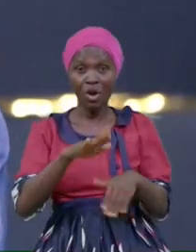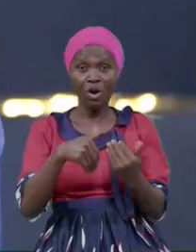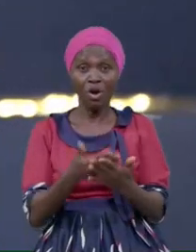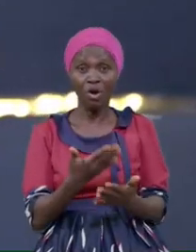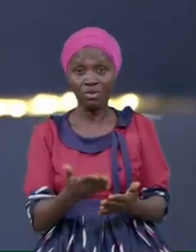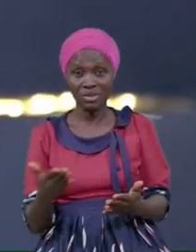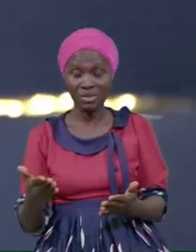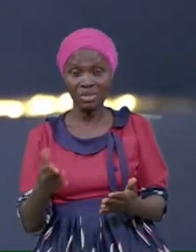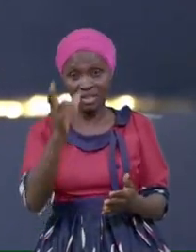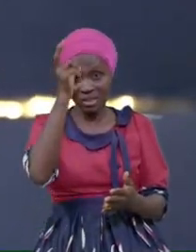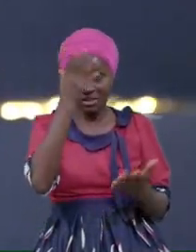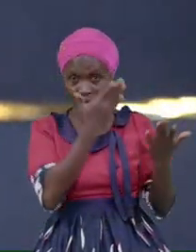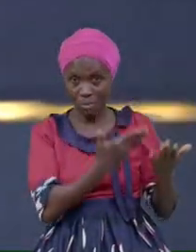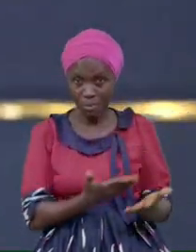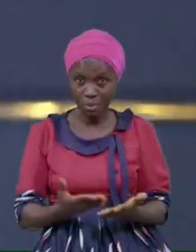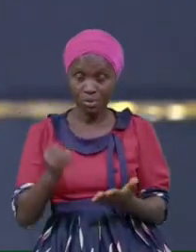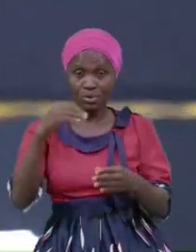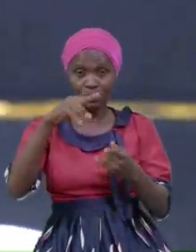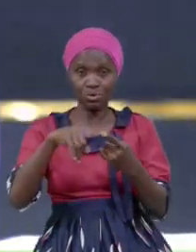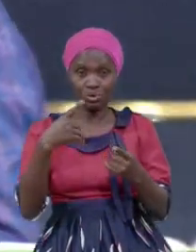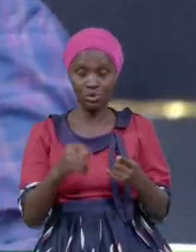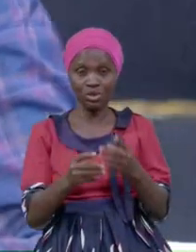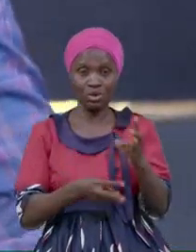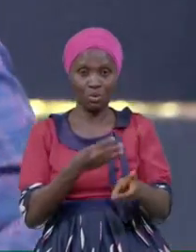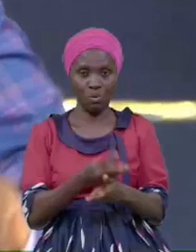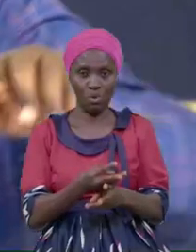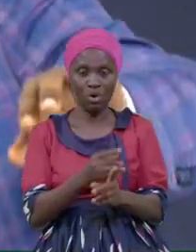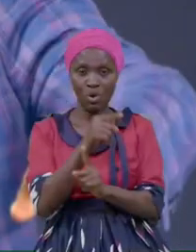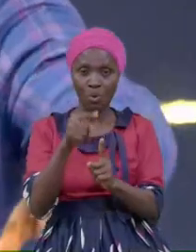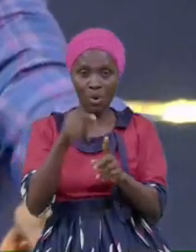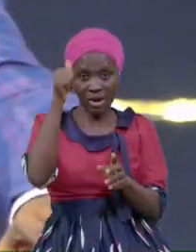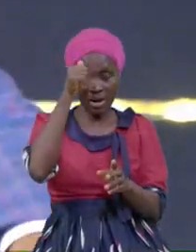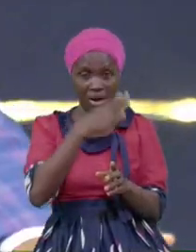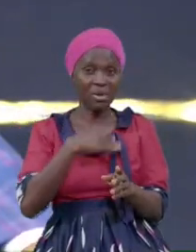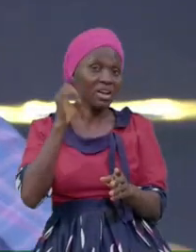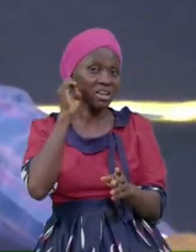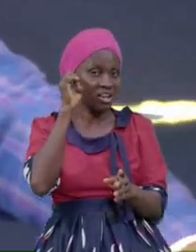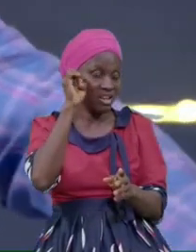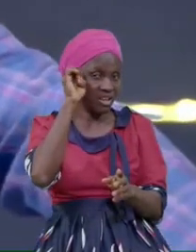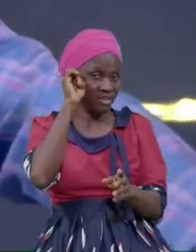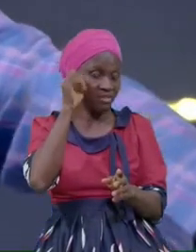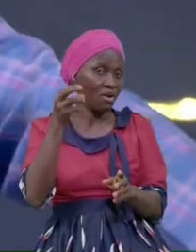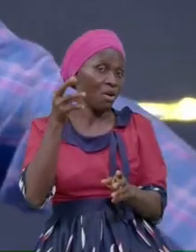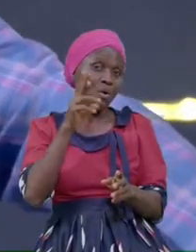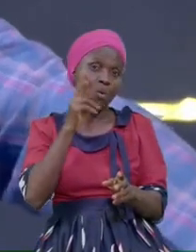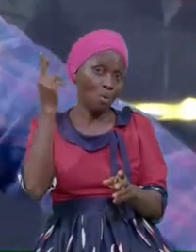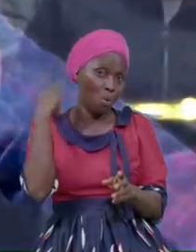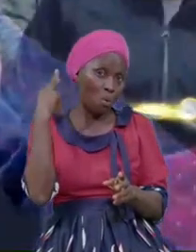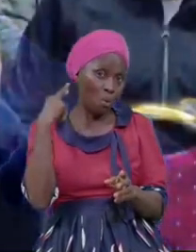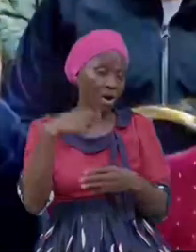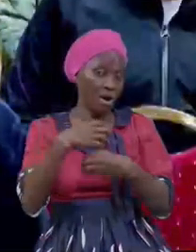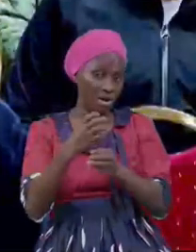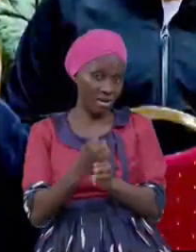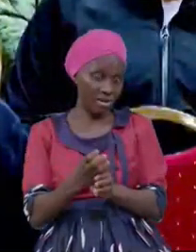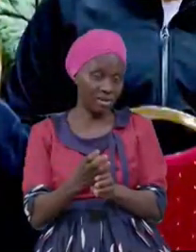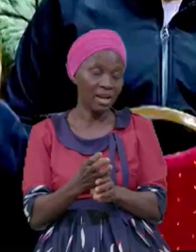le diable a amenées dans le monde. Quand Adam et Ève ont été créés, et Dieu les a créés